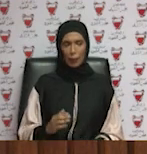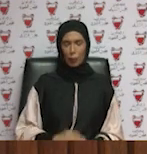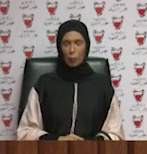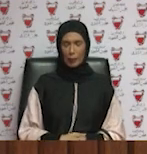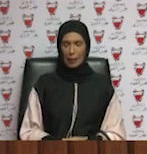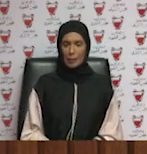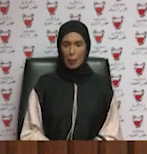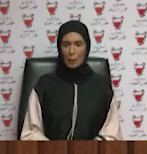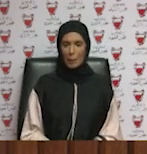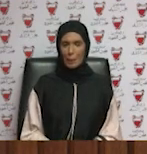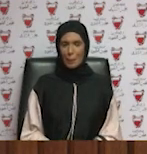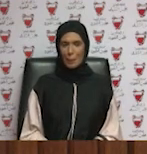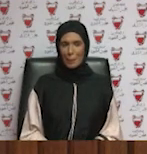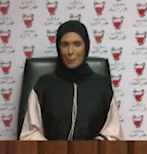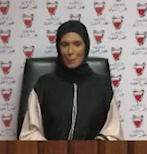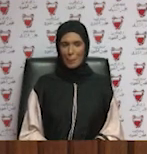إذا كان هناك أي